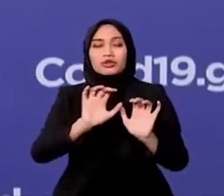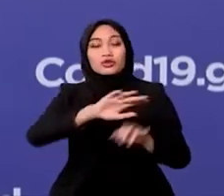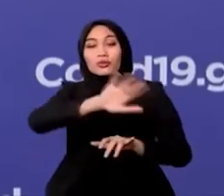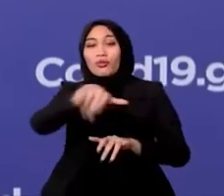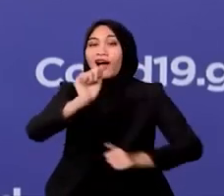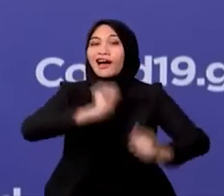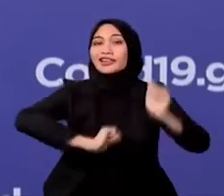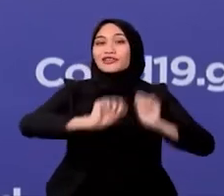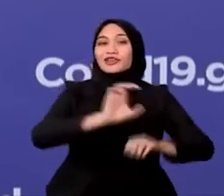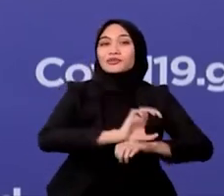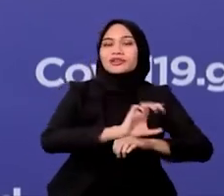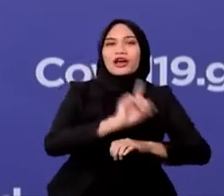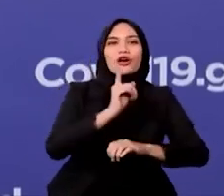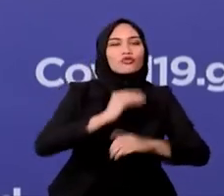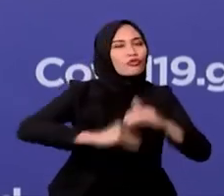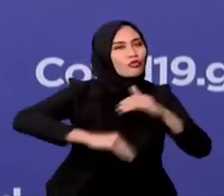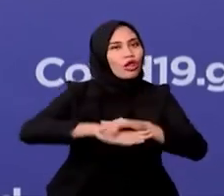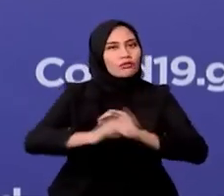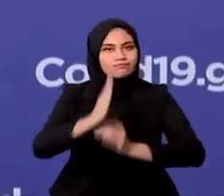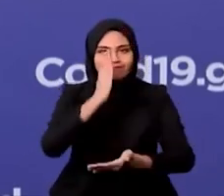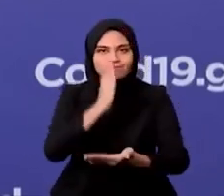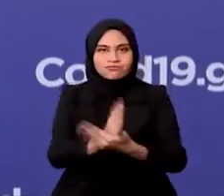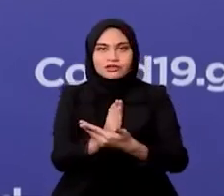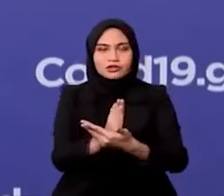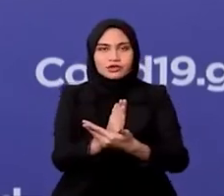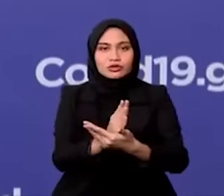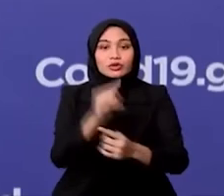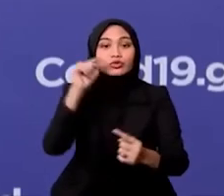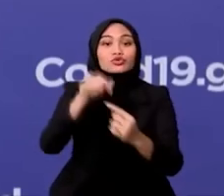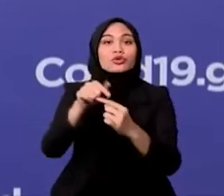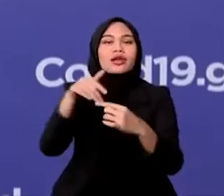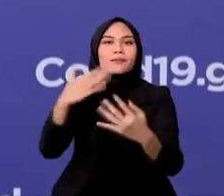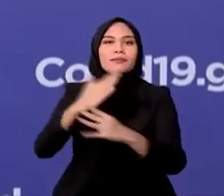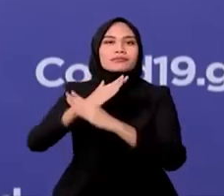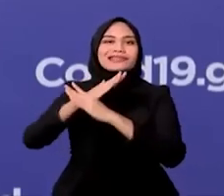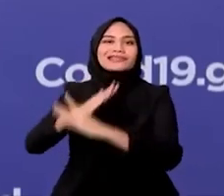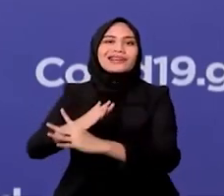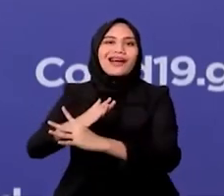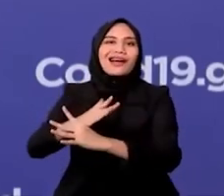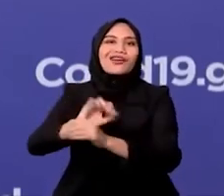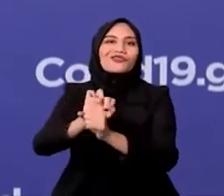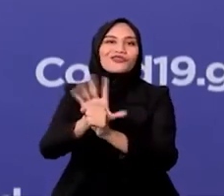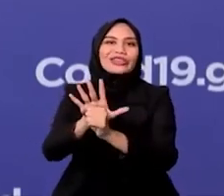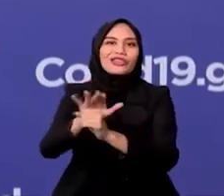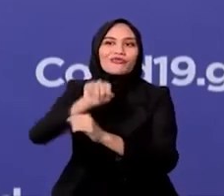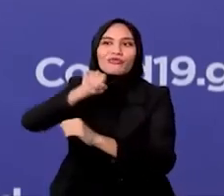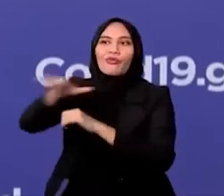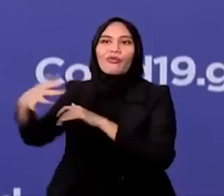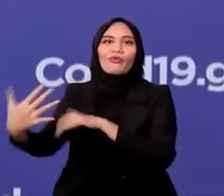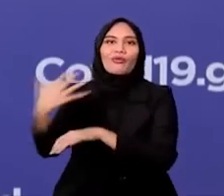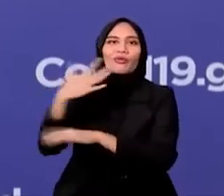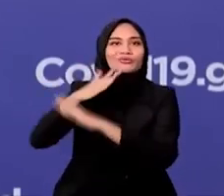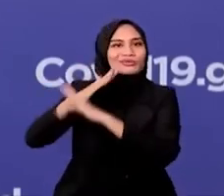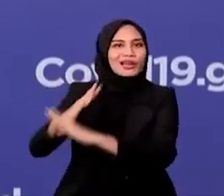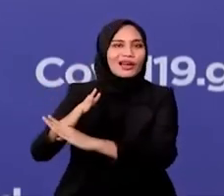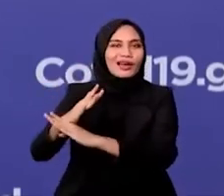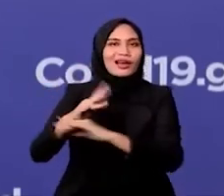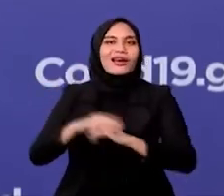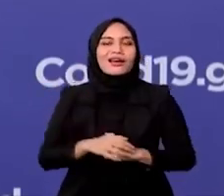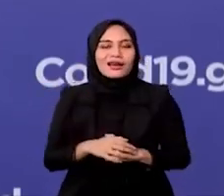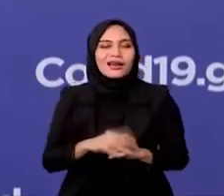disiplin untuk mencegah musibah yang lebih besar Karena itulah kedisiplinan untuk